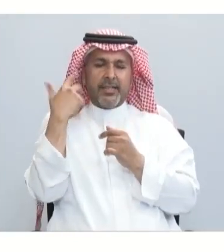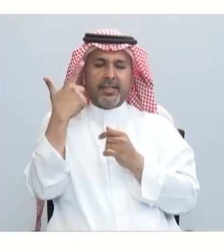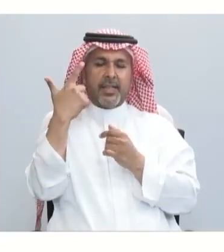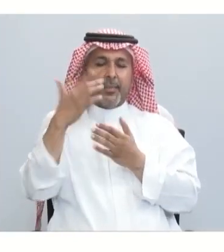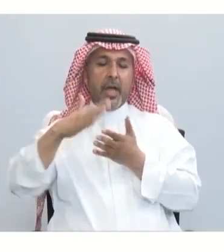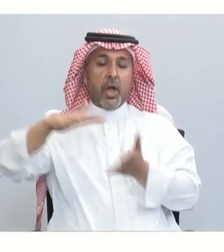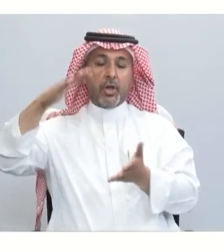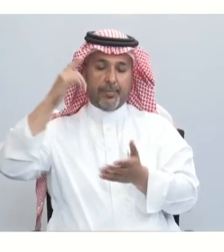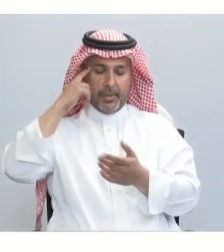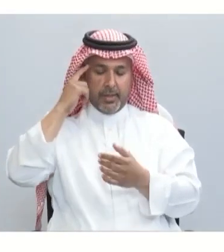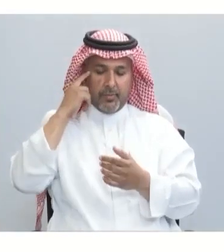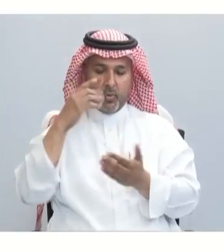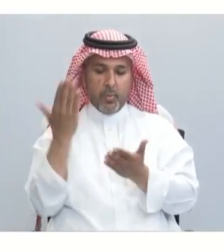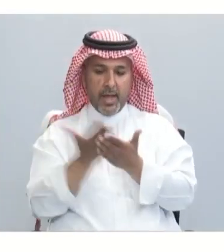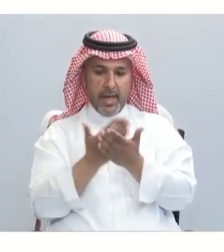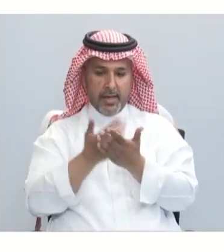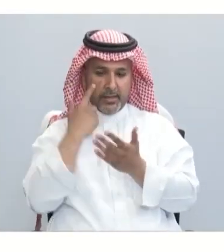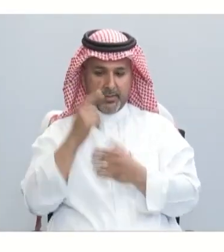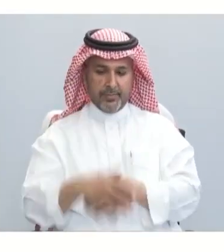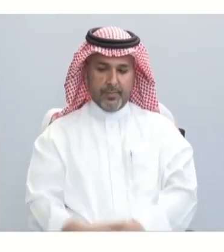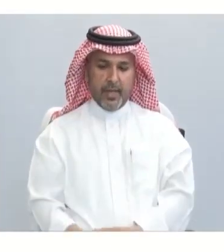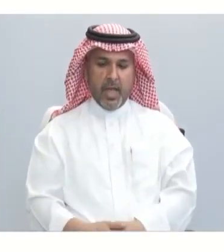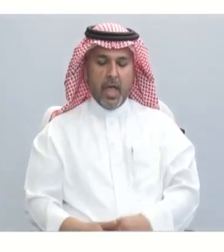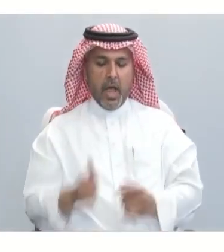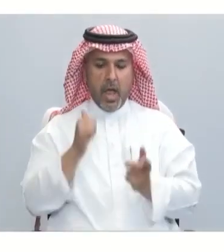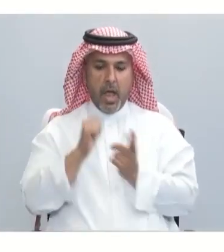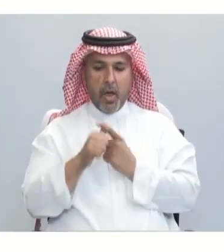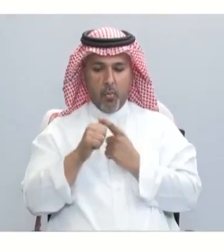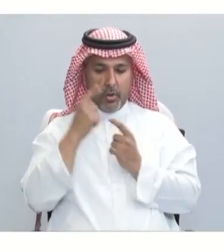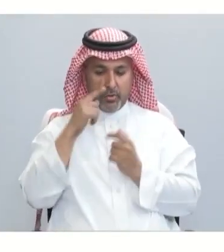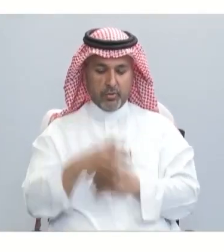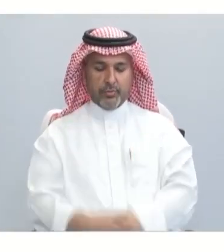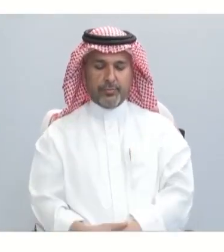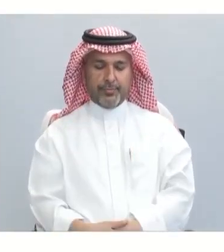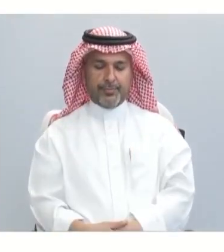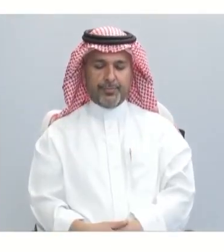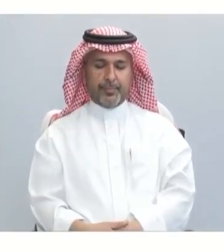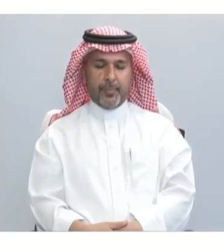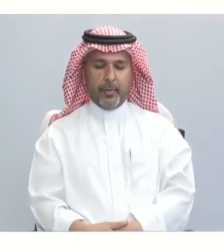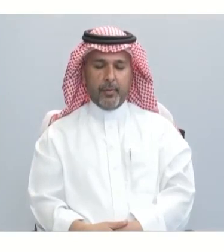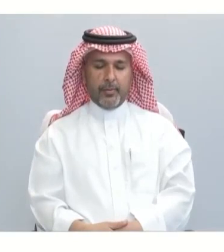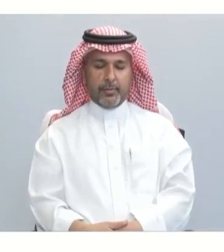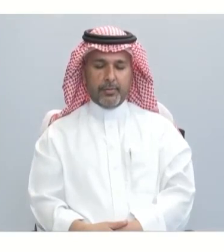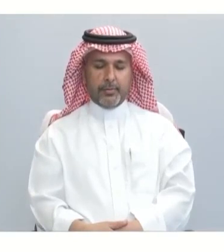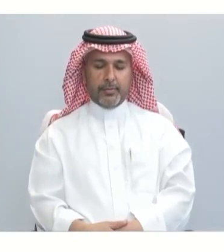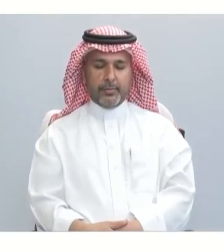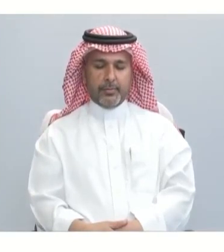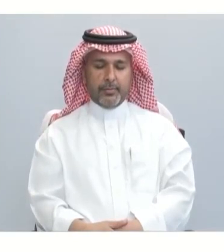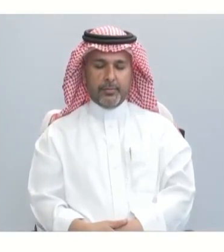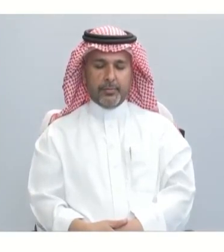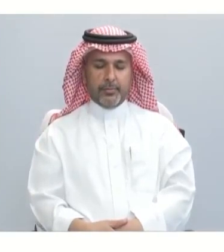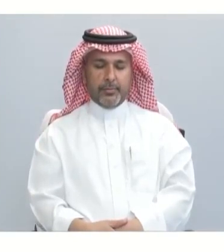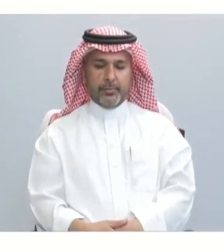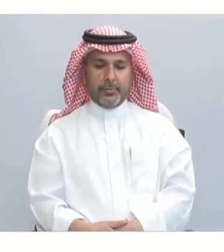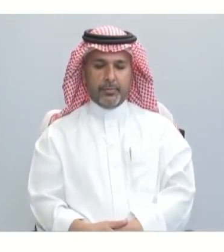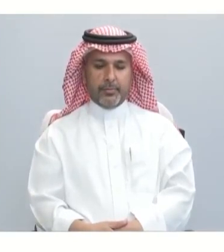الاعداد اول شي ارباع لانها اصغر طبعا ويساوي يعني نضع دائره مغلقه هذه